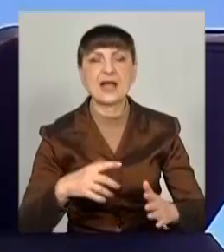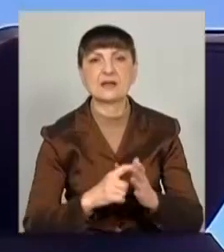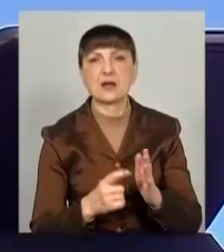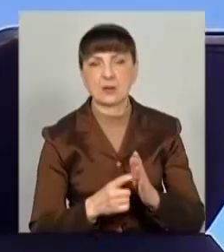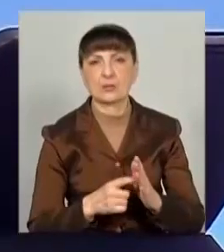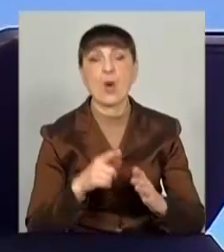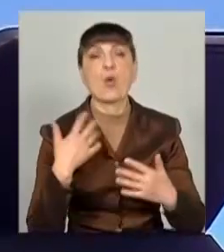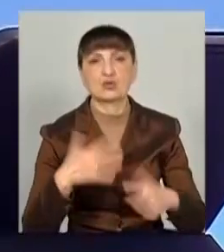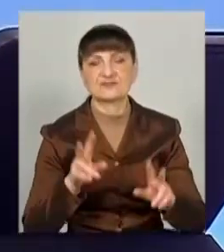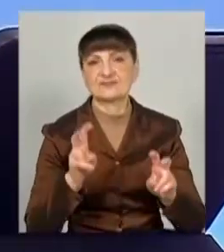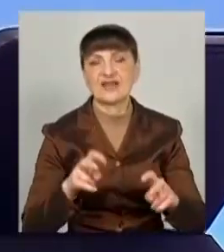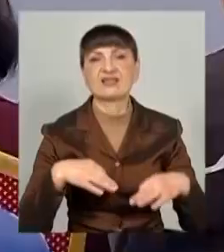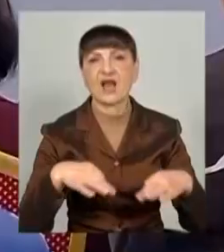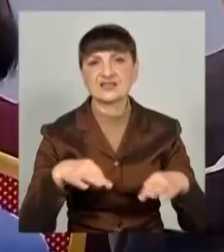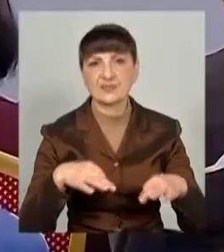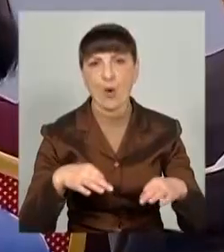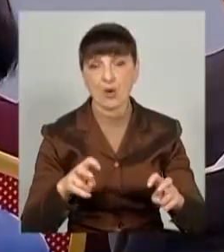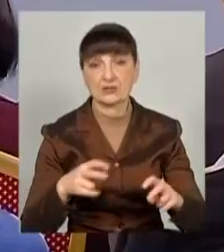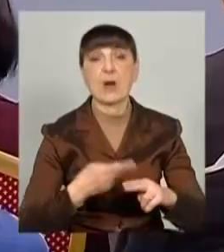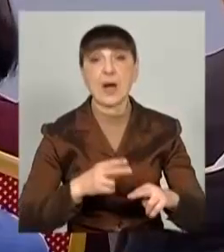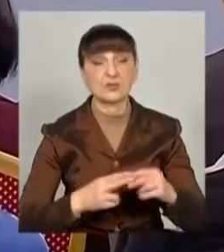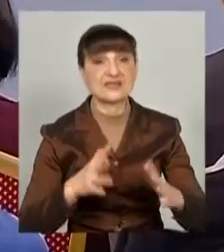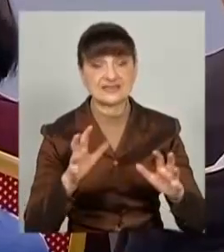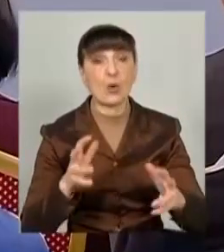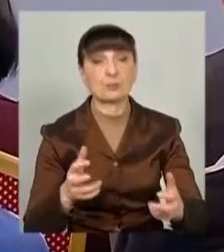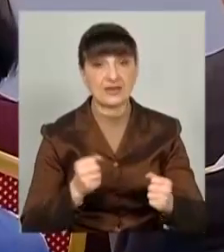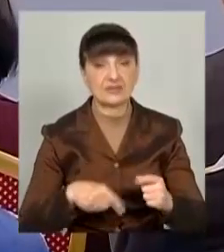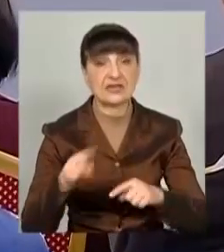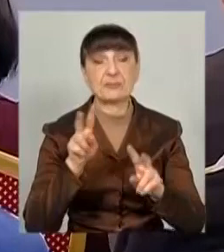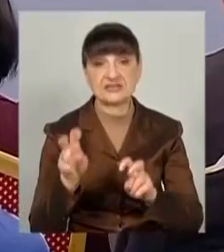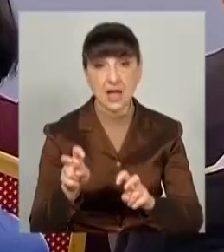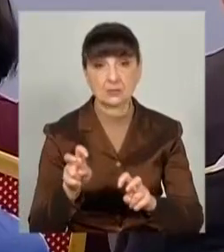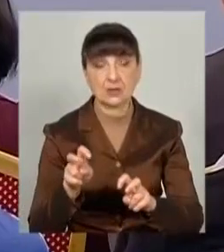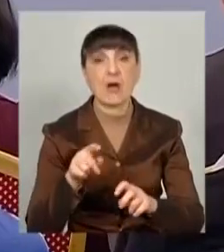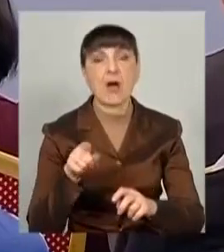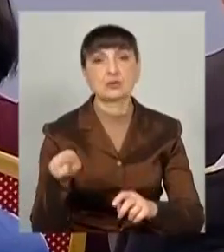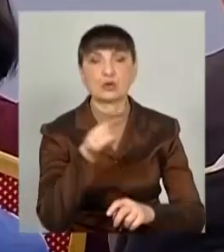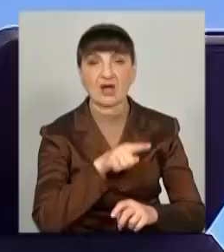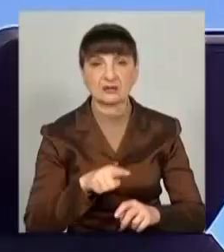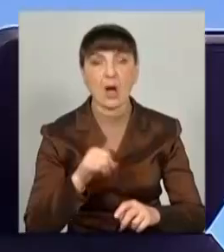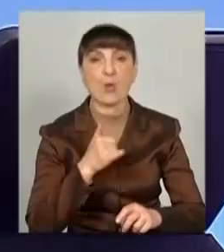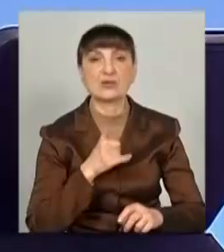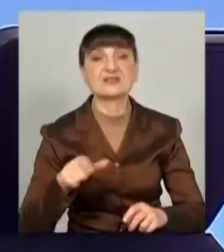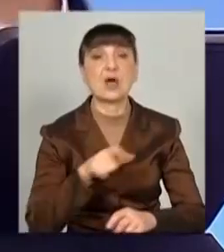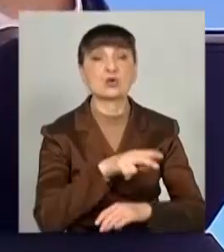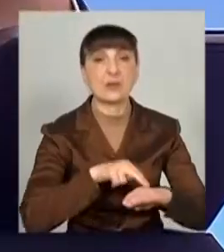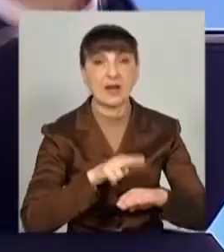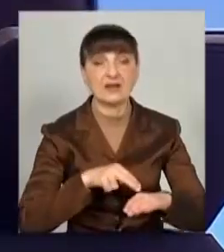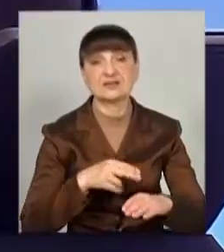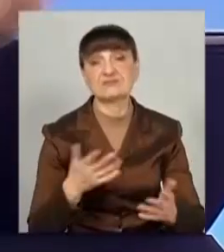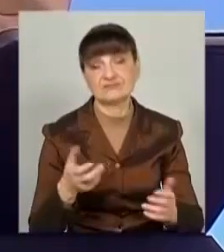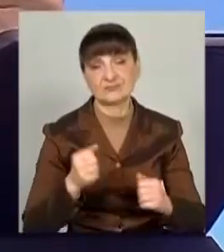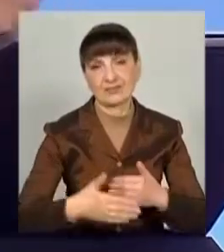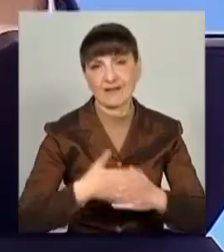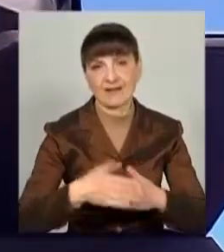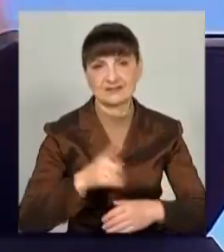наконец-то признак транспортными средствами Поэтому если закон примется их признает транспортными средствами тогда у нас железная позиция появится инструменты